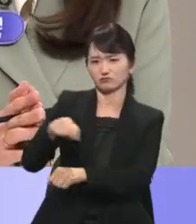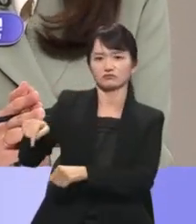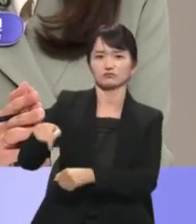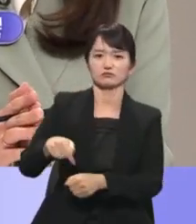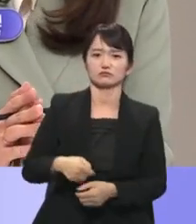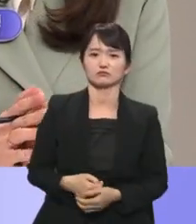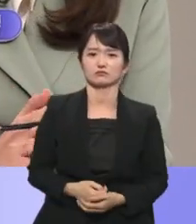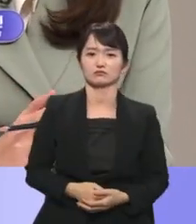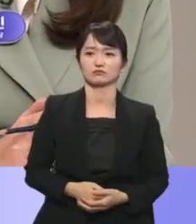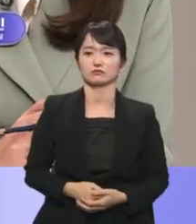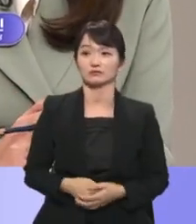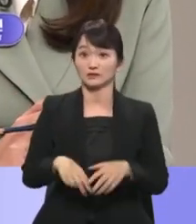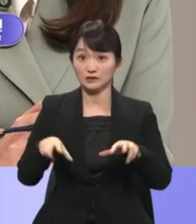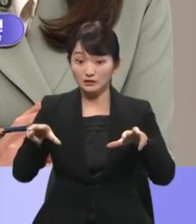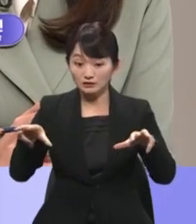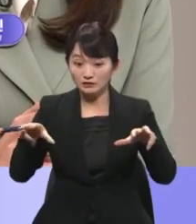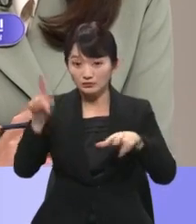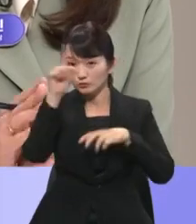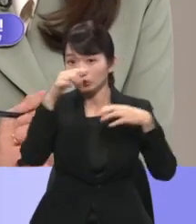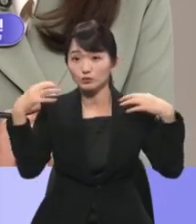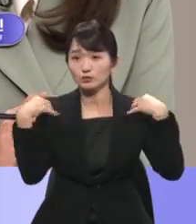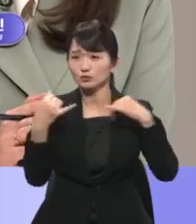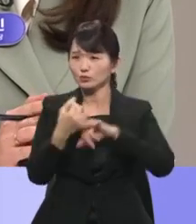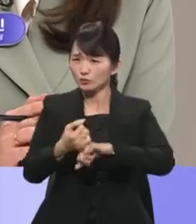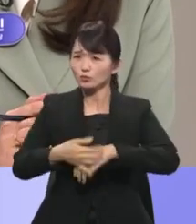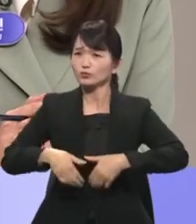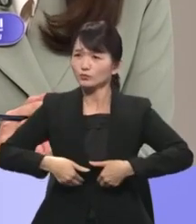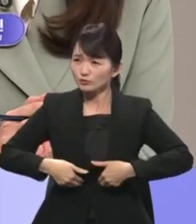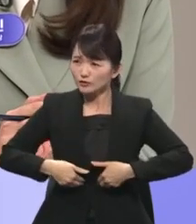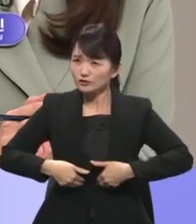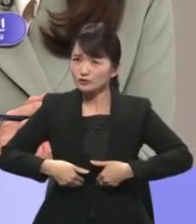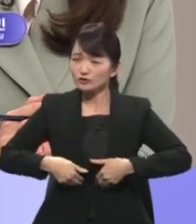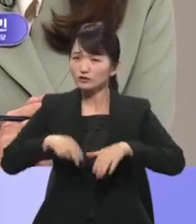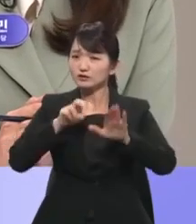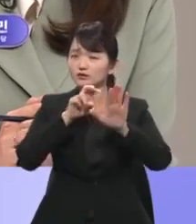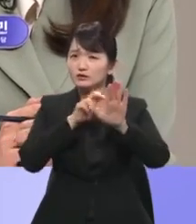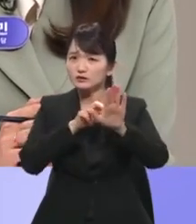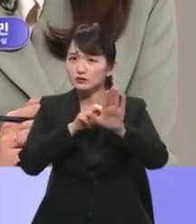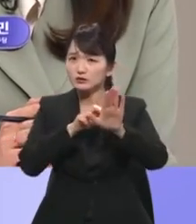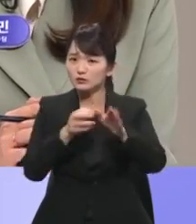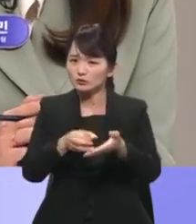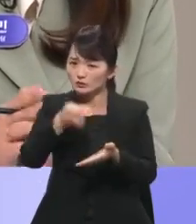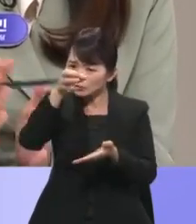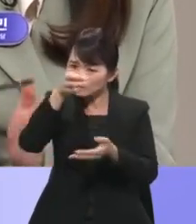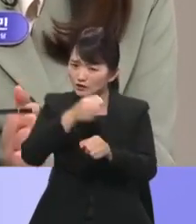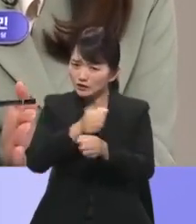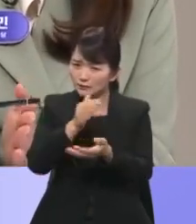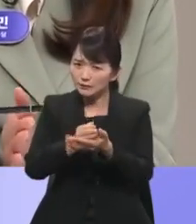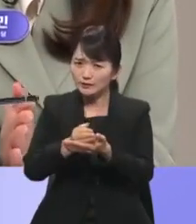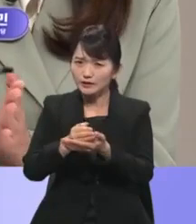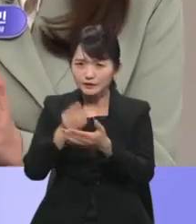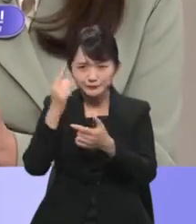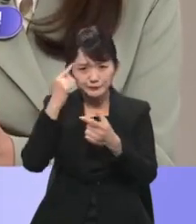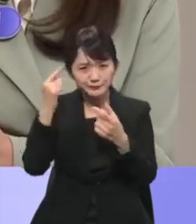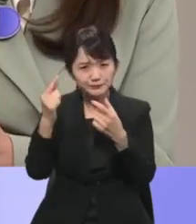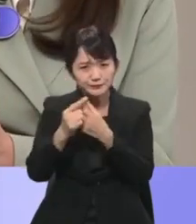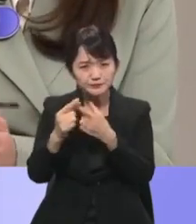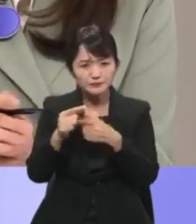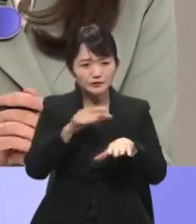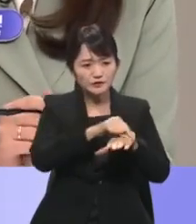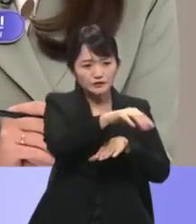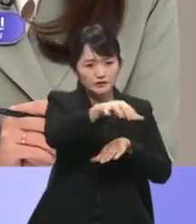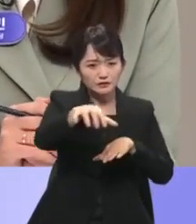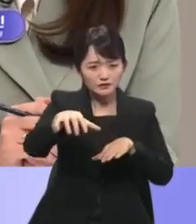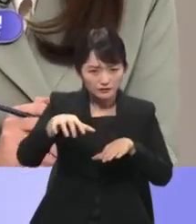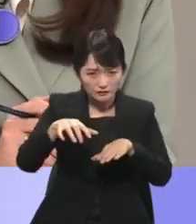얘기를 하지만 사실 지금 정부에서도 필수 의료 분야 수가를 높이는 것도 검토하고 있고 지역 국립대 병원에 처우를 개선하는 것도